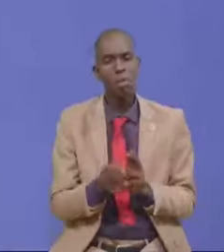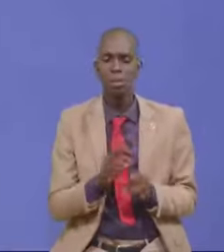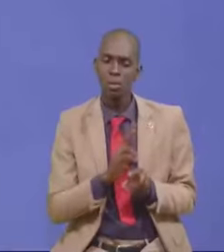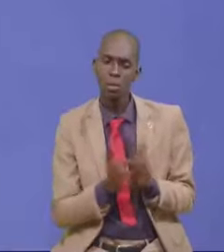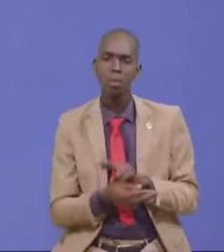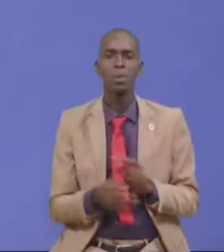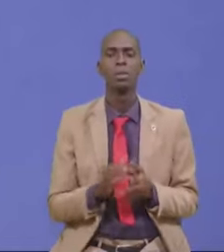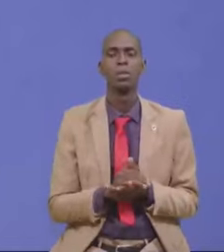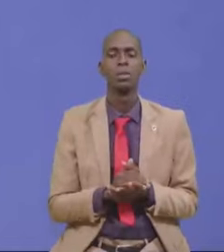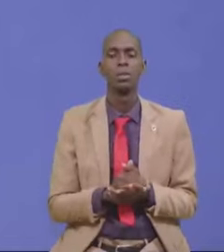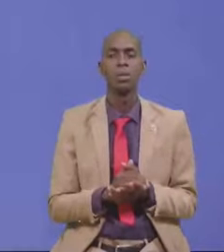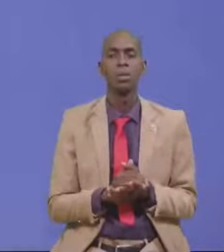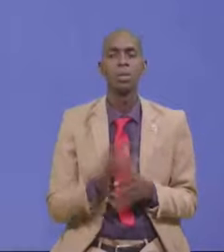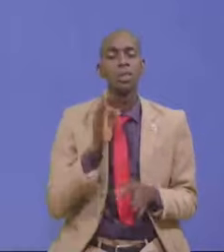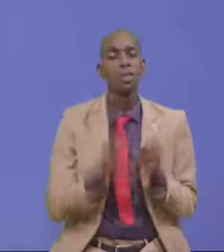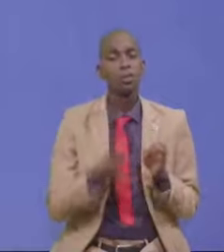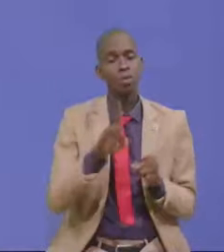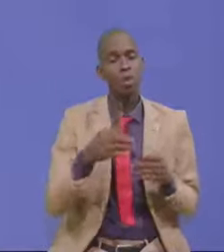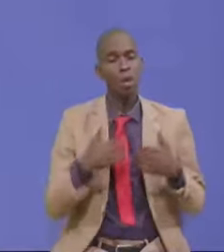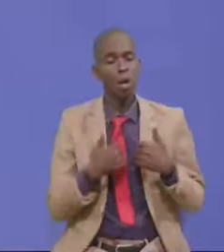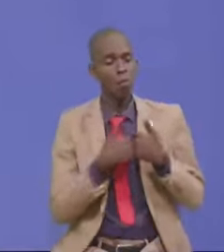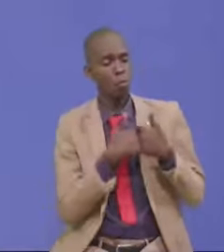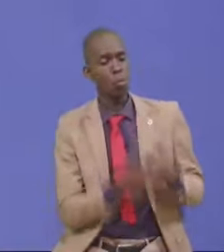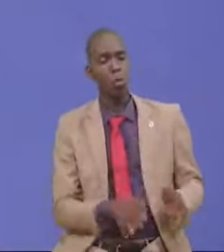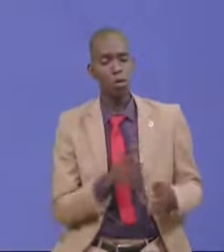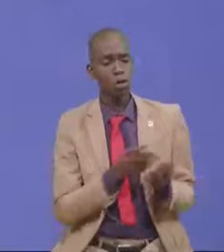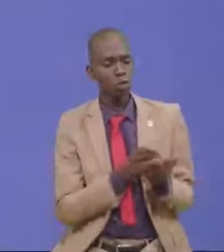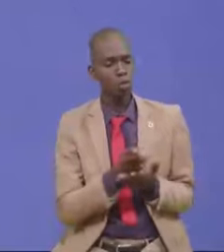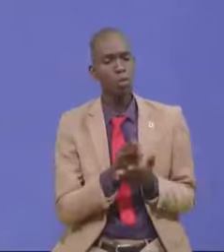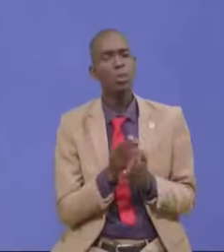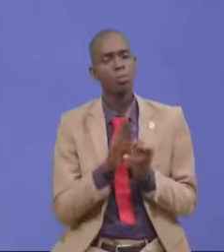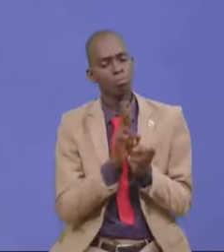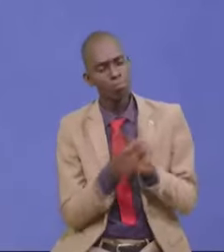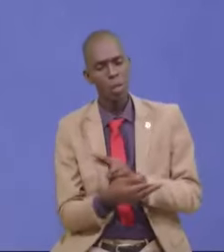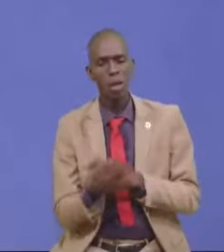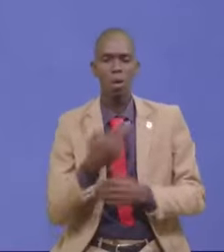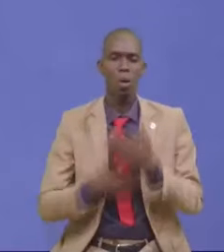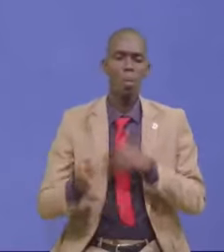Si tu as vendu la vérité, repens-toi et reviens.